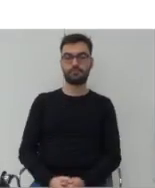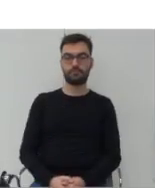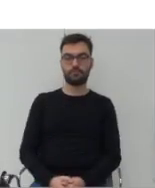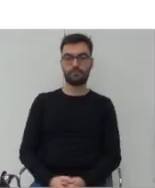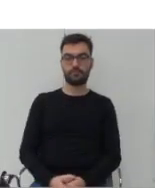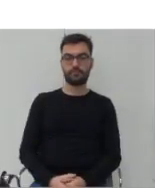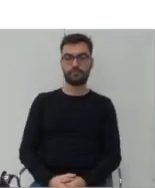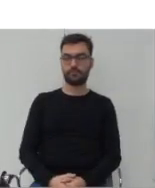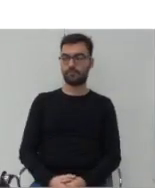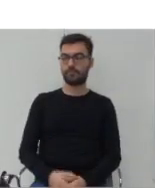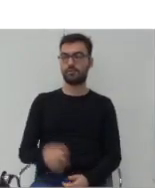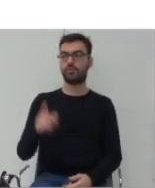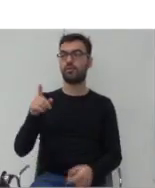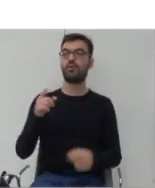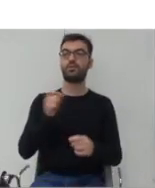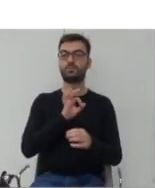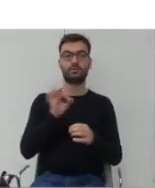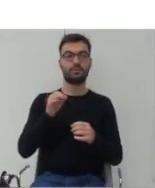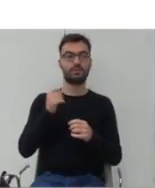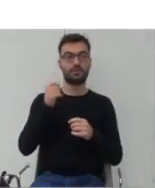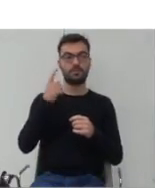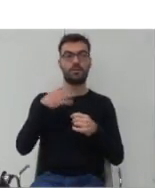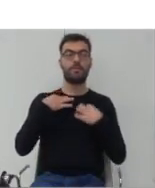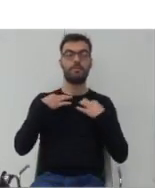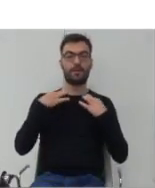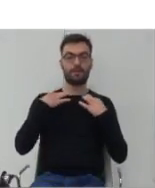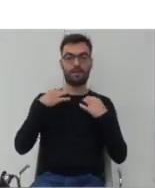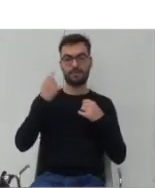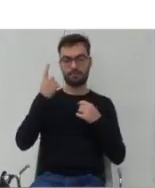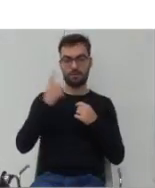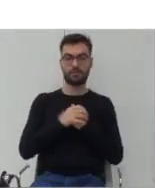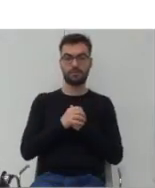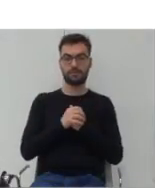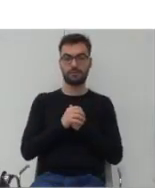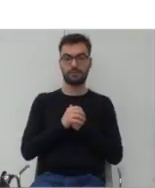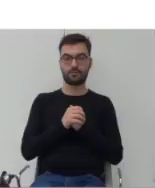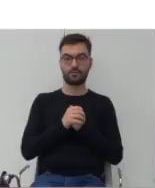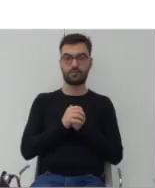Jest to oddolna, prywatna inicjatywa,